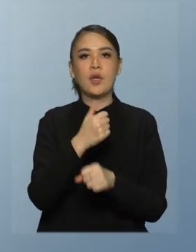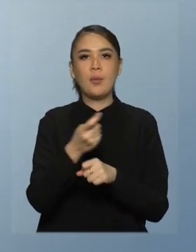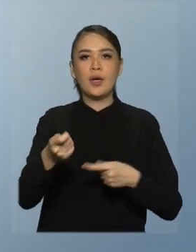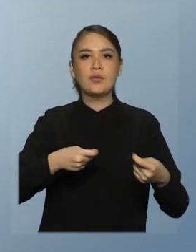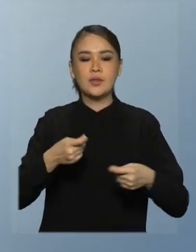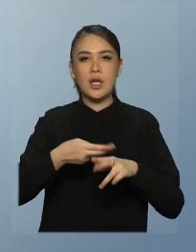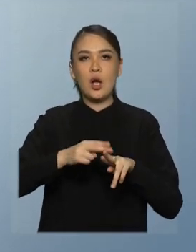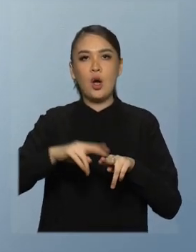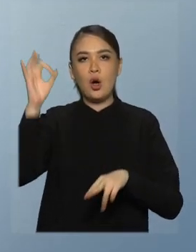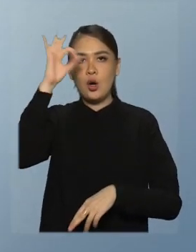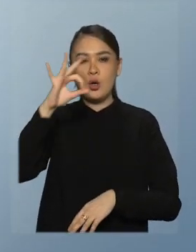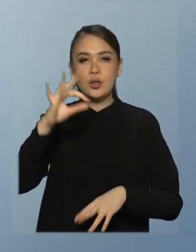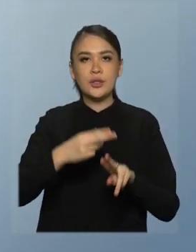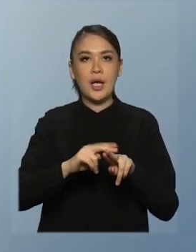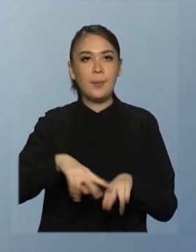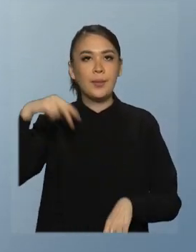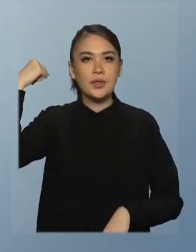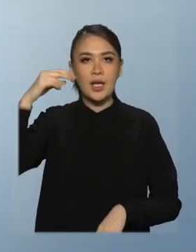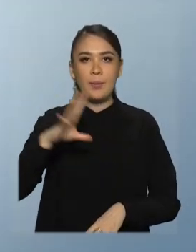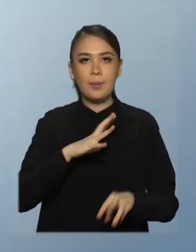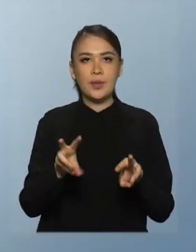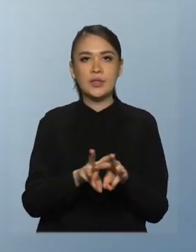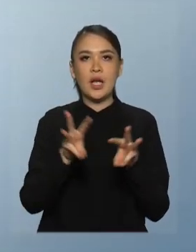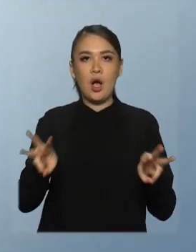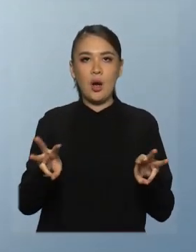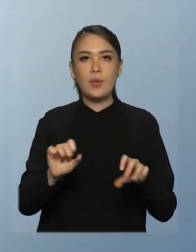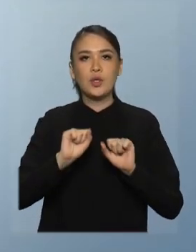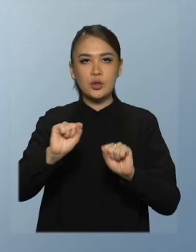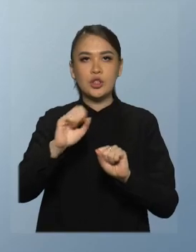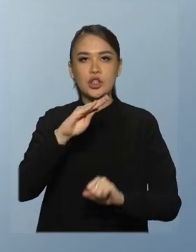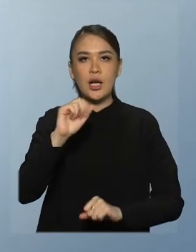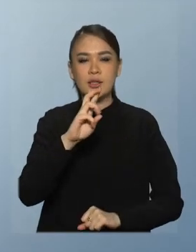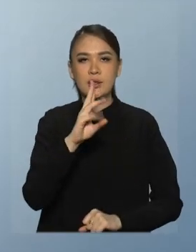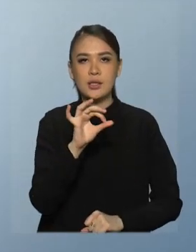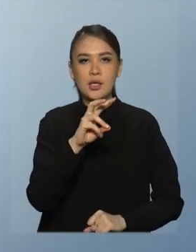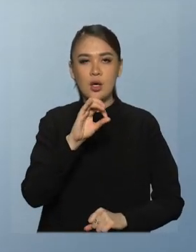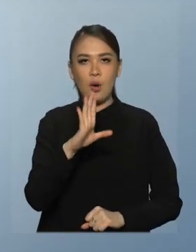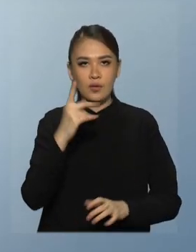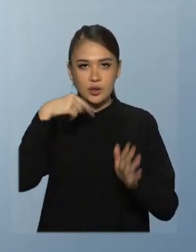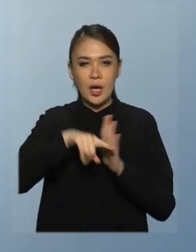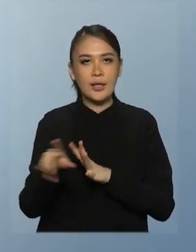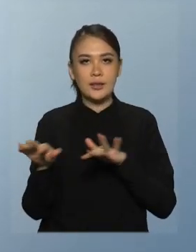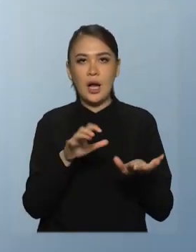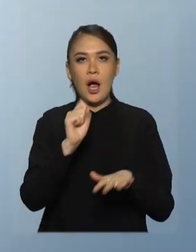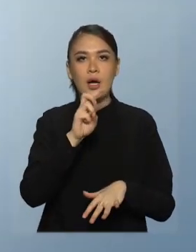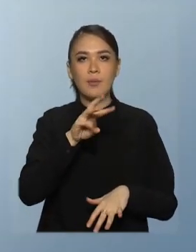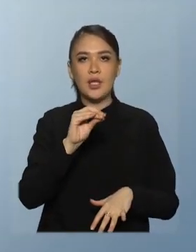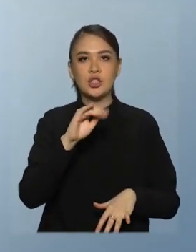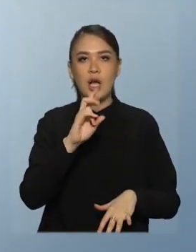правительства. Переназначил президент и министров обороны Руслана Жаксылыкова и внутренних дел Марата